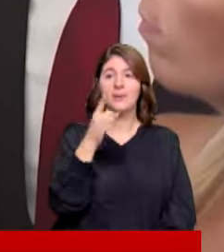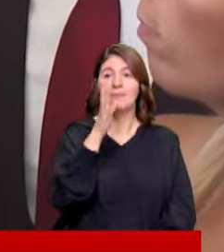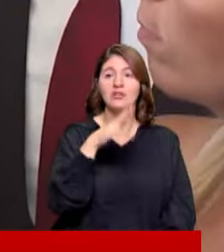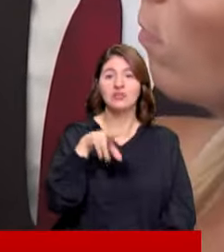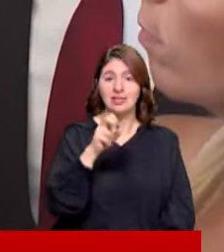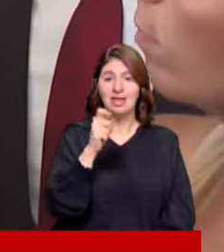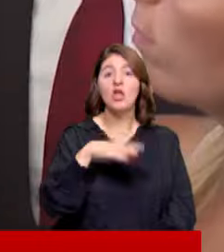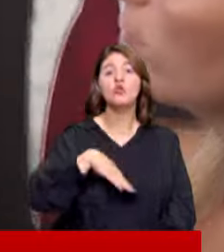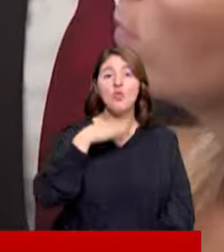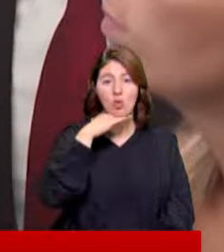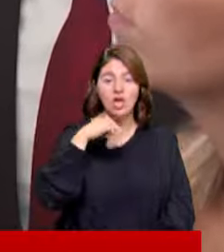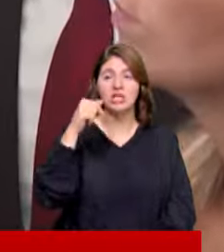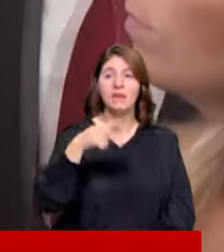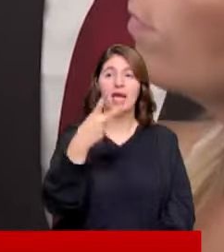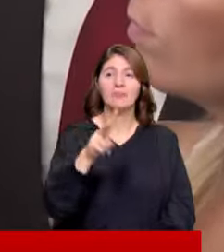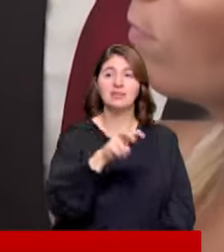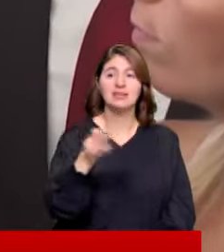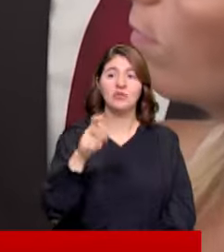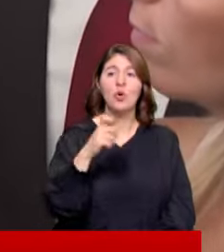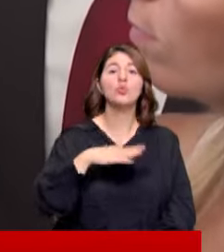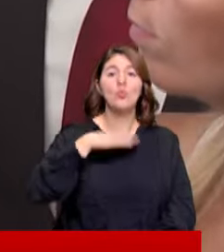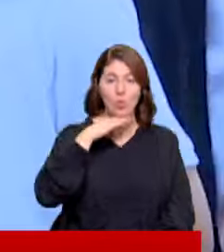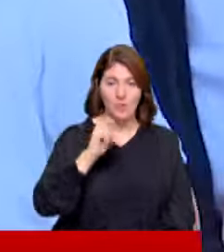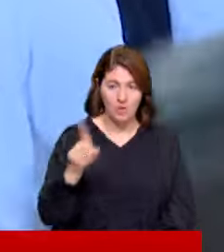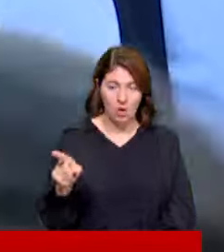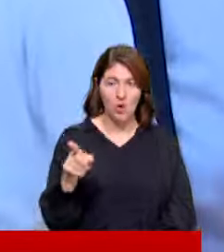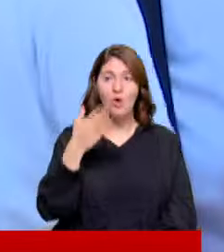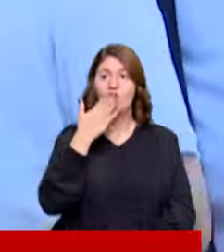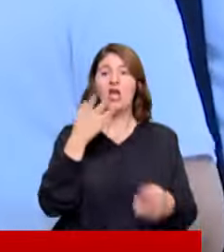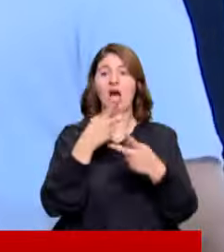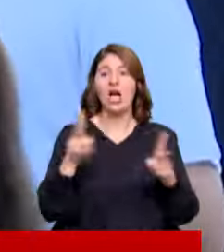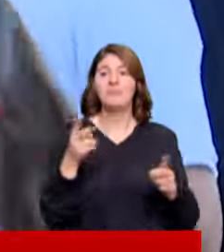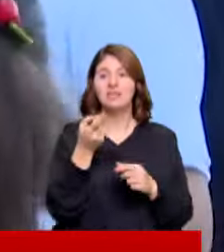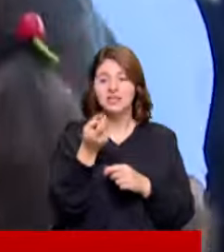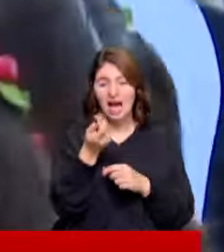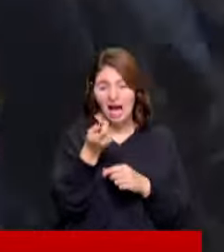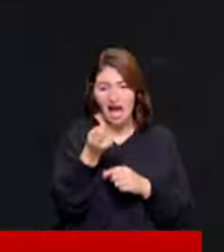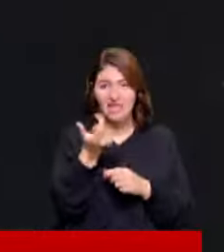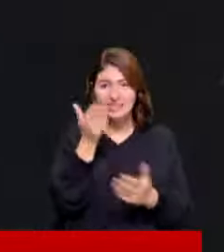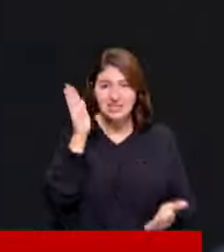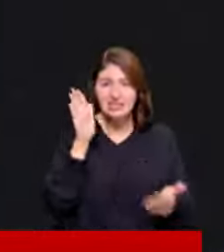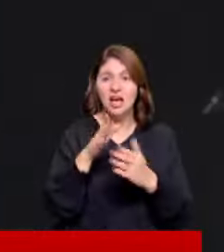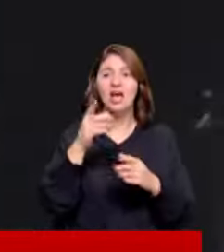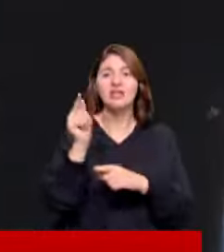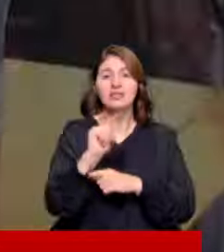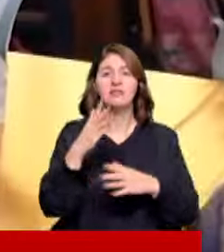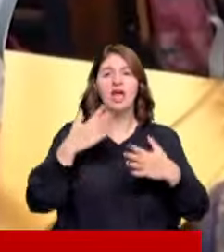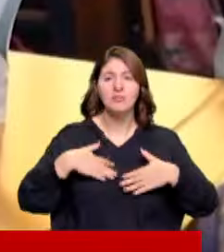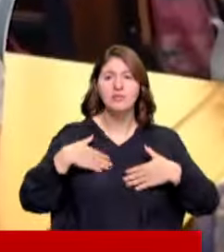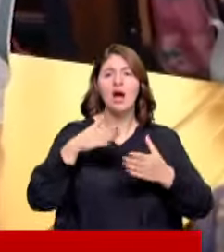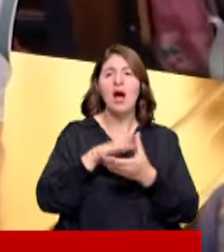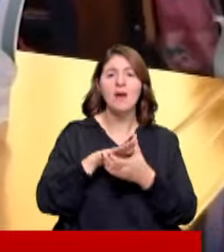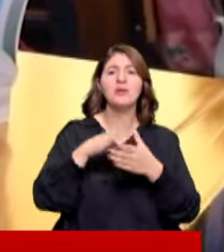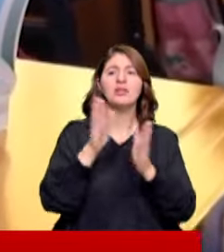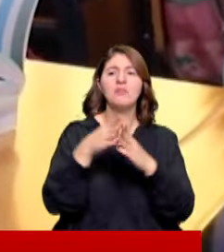1580 liraya doluyordu. Şimdi 2800 liralara doluyor. Okulların açılmasına sayılı haftalar kala kırtasiye, kıyafet, ayakkabı,